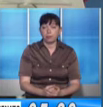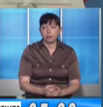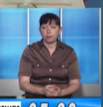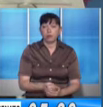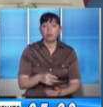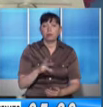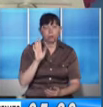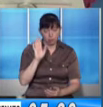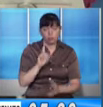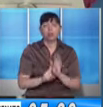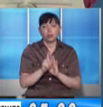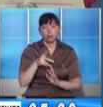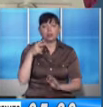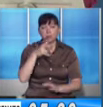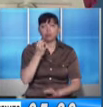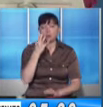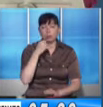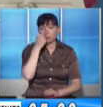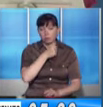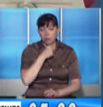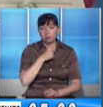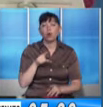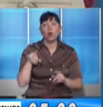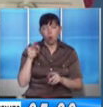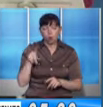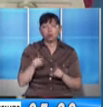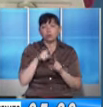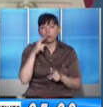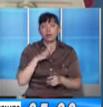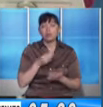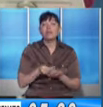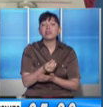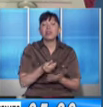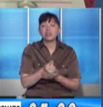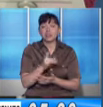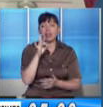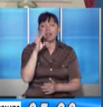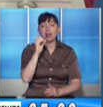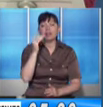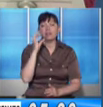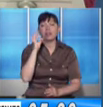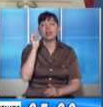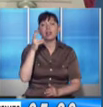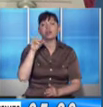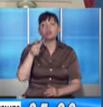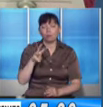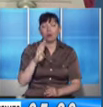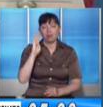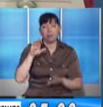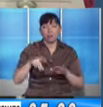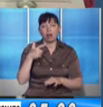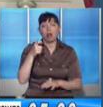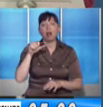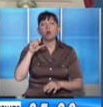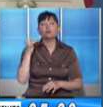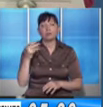vorbesc, domnule. Să începem așa, în anul 2014, da. Tot el a declarat că a finanțat referendum anticonstituțional din Găgăuzia privind aderarea